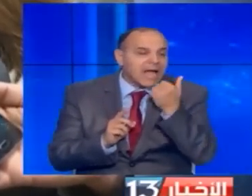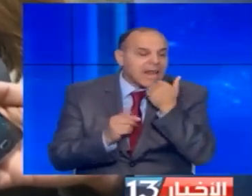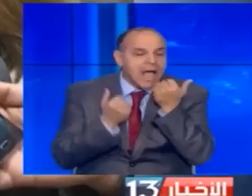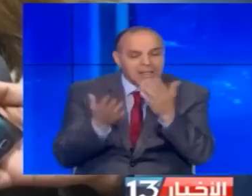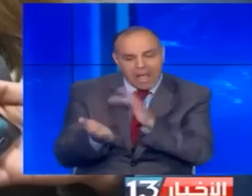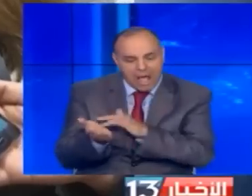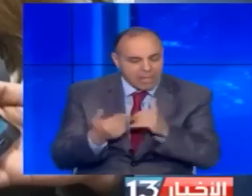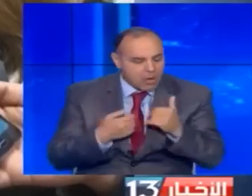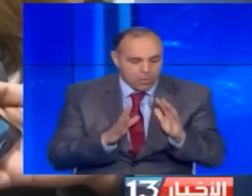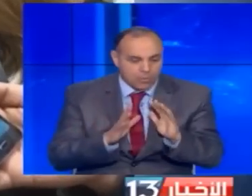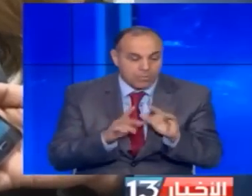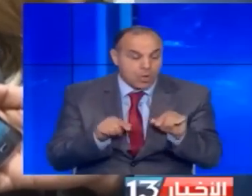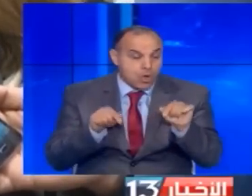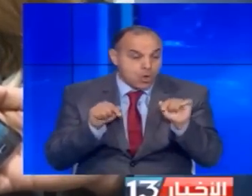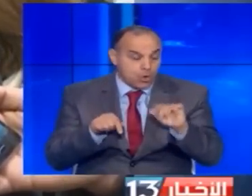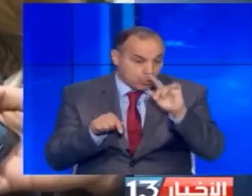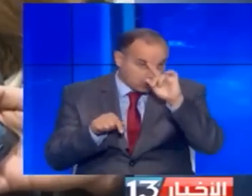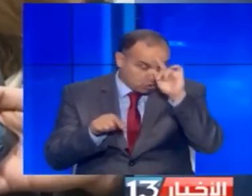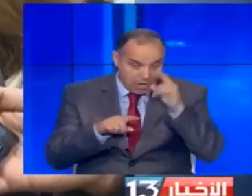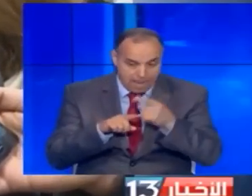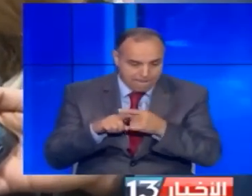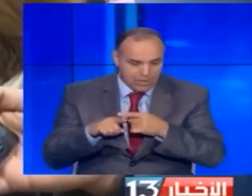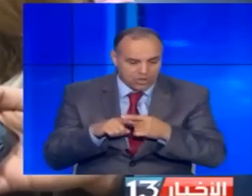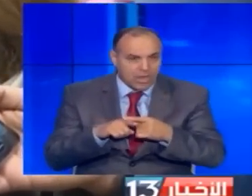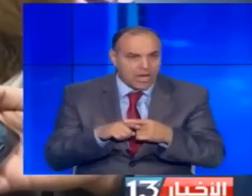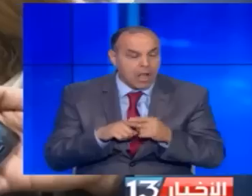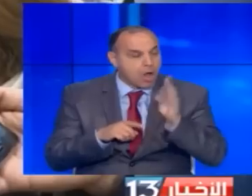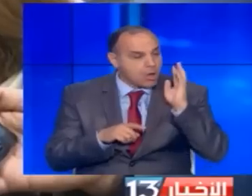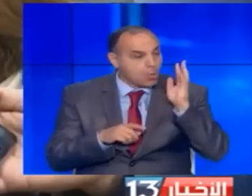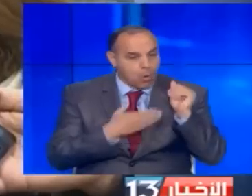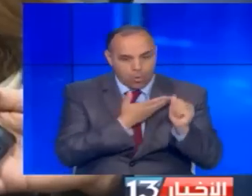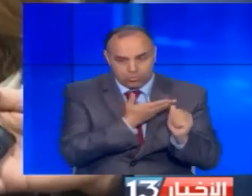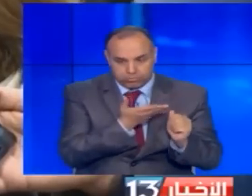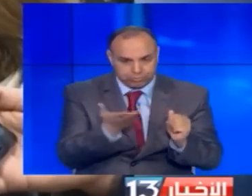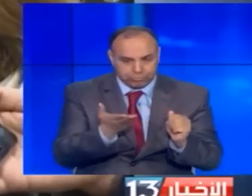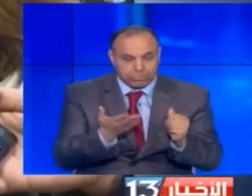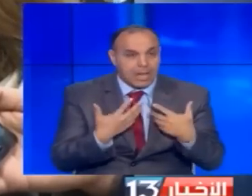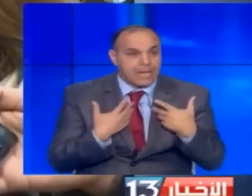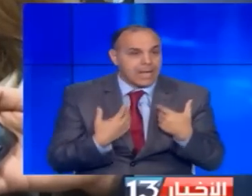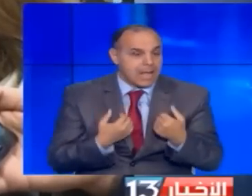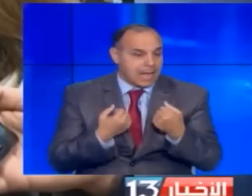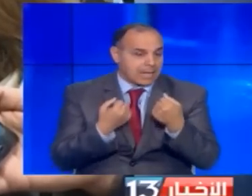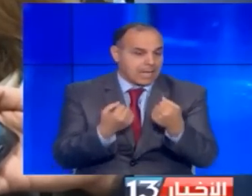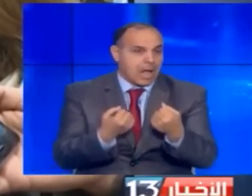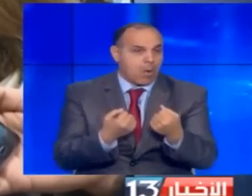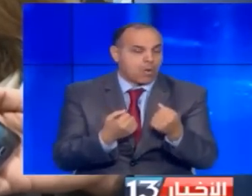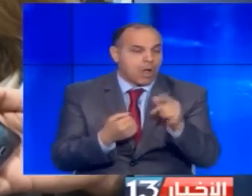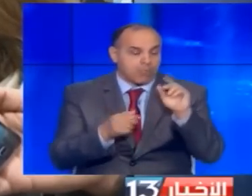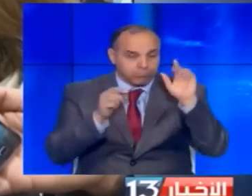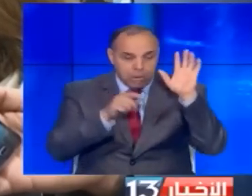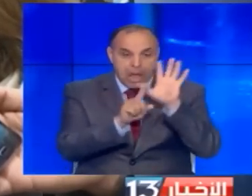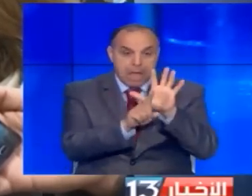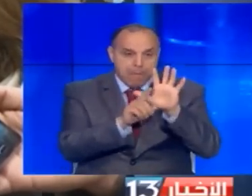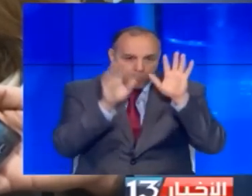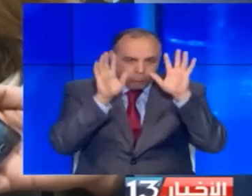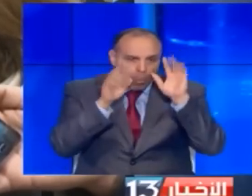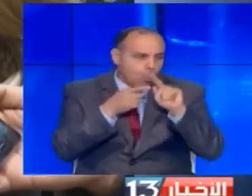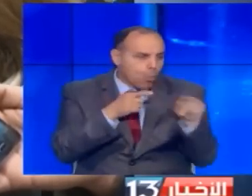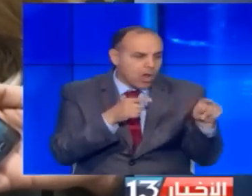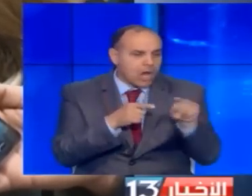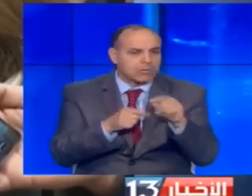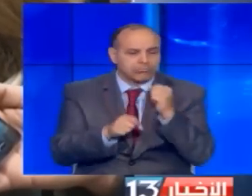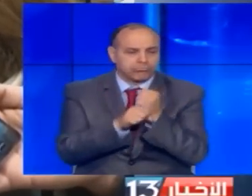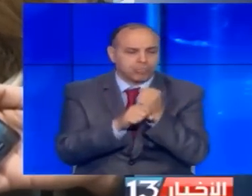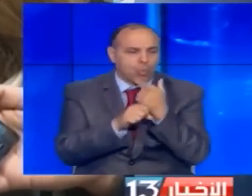بالأعضاء. اليوم إن شاء الله بالشراكة هذه وبحضورنا في الندوة باش نحاولوا لأيمتنا إن شاء الله لأيمتنا باش